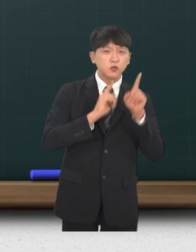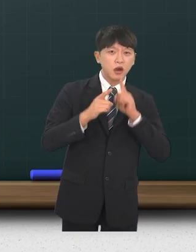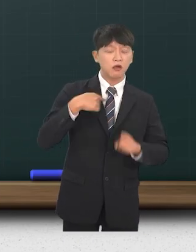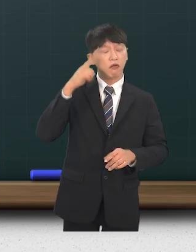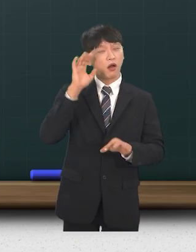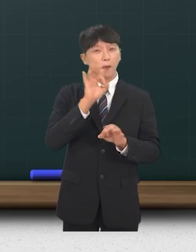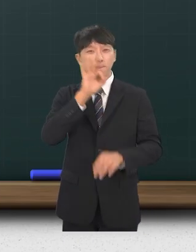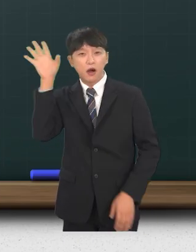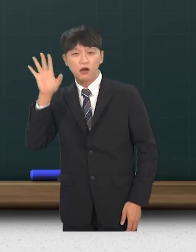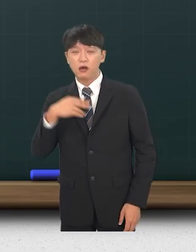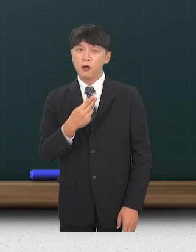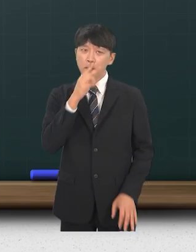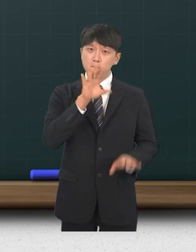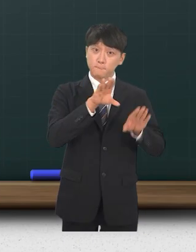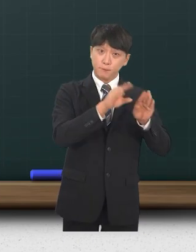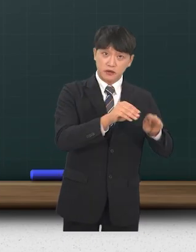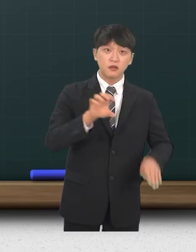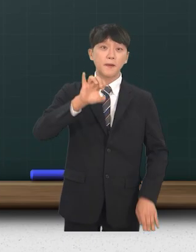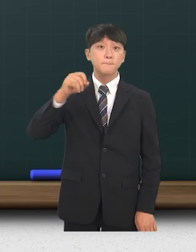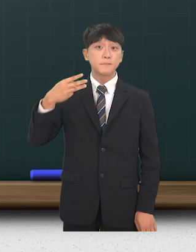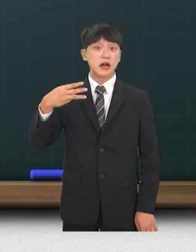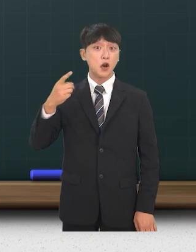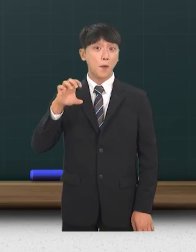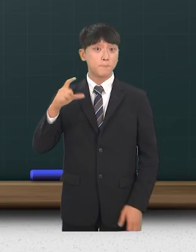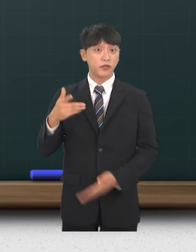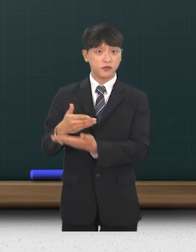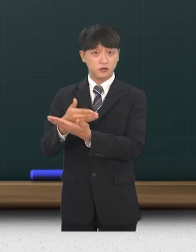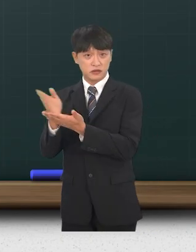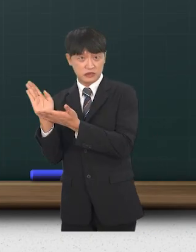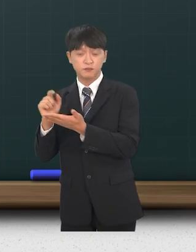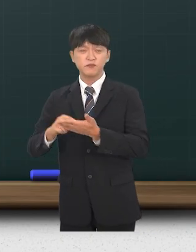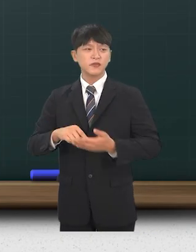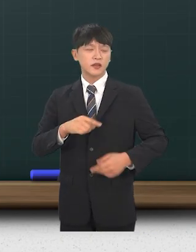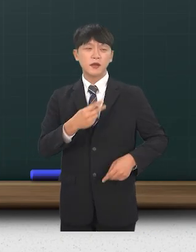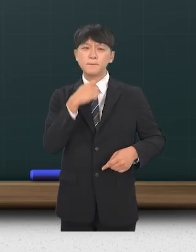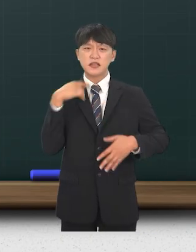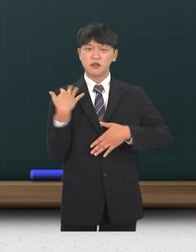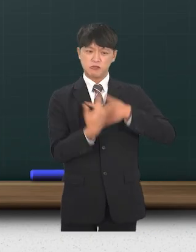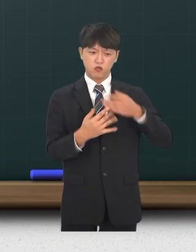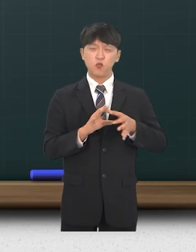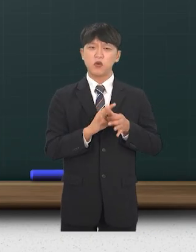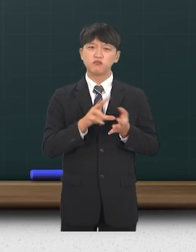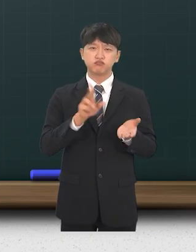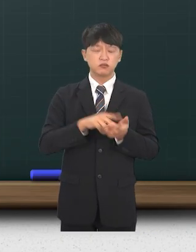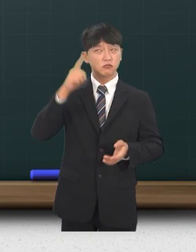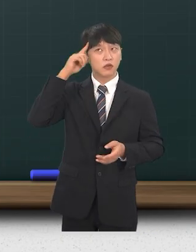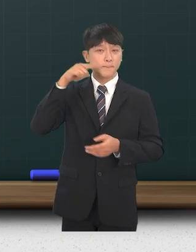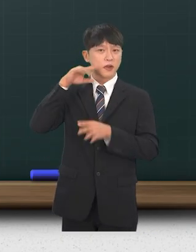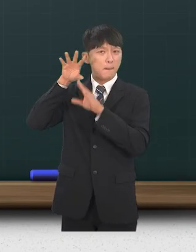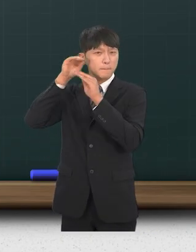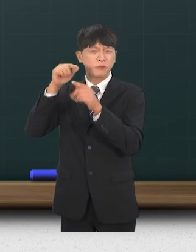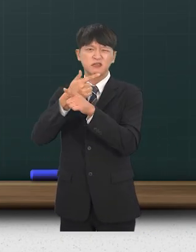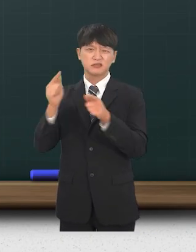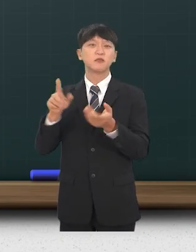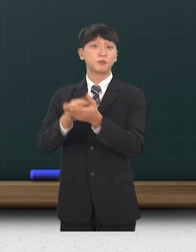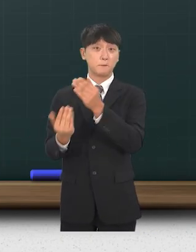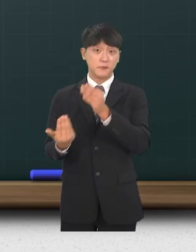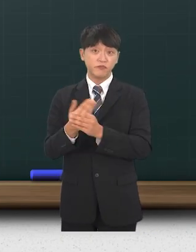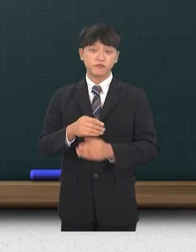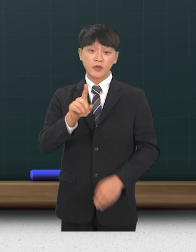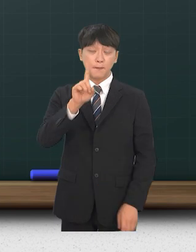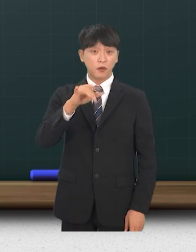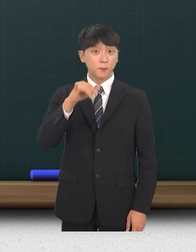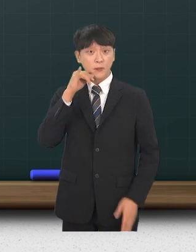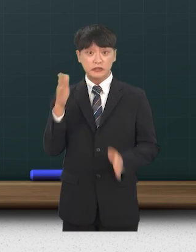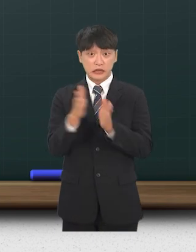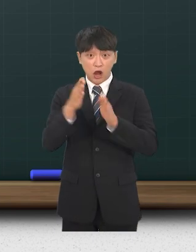호흡 정지를 유발하며 필로폰 등 암페타민류는 심부전, 심근경색, 뇌졸중까지 일으킬 수 있습니다.